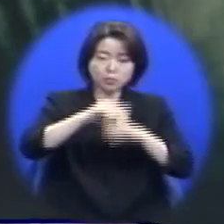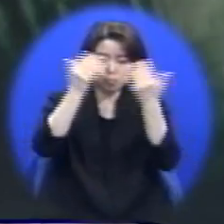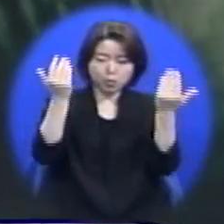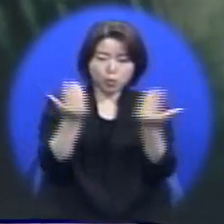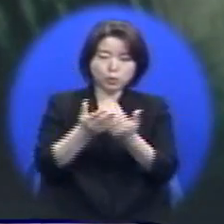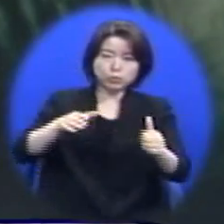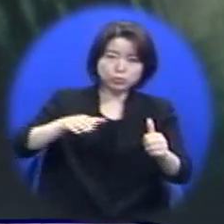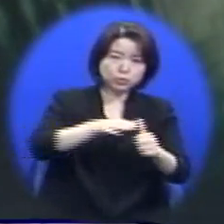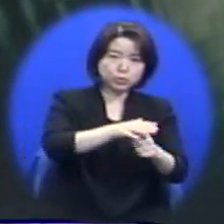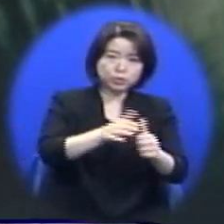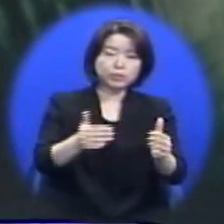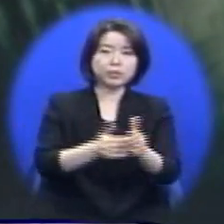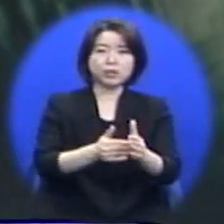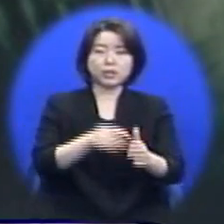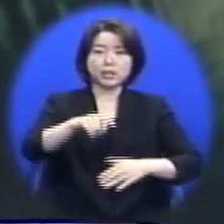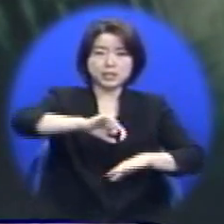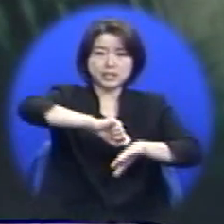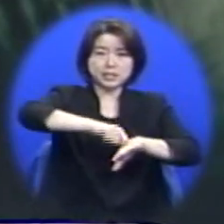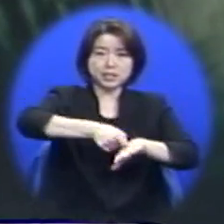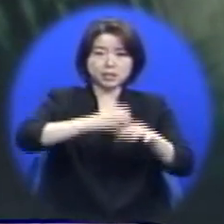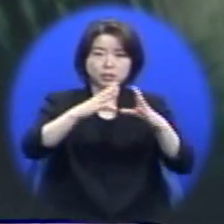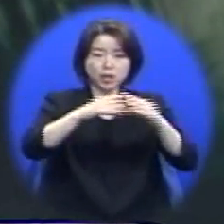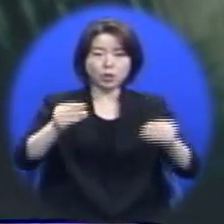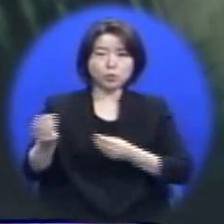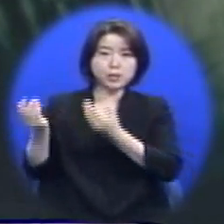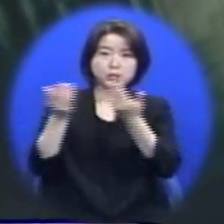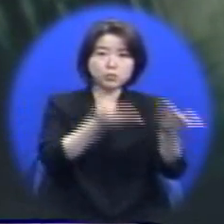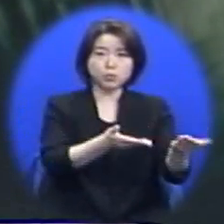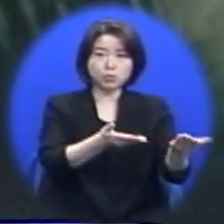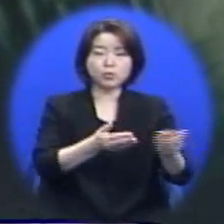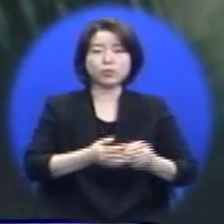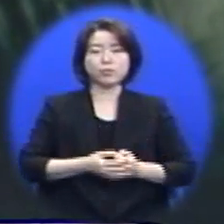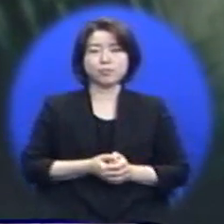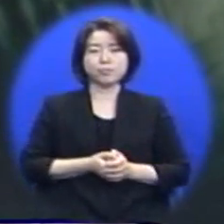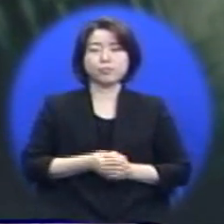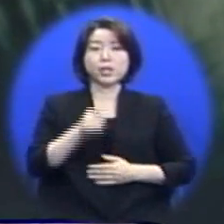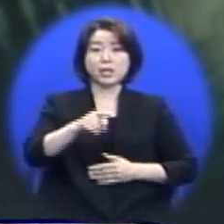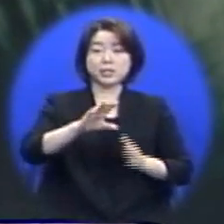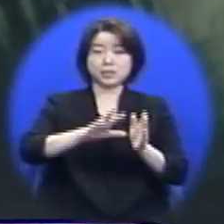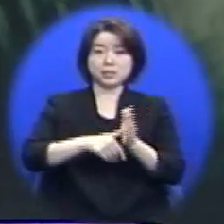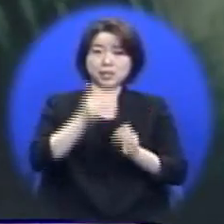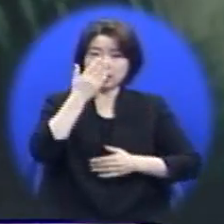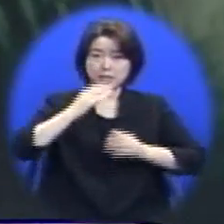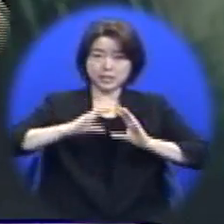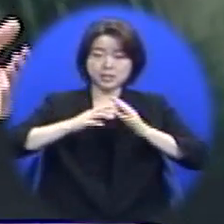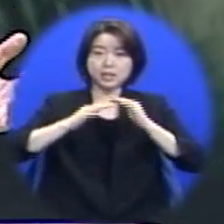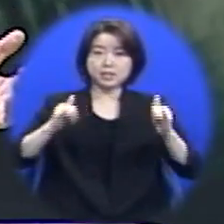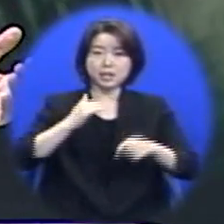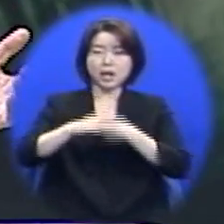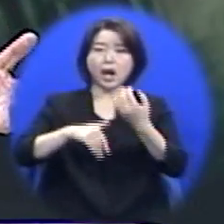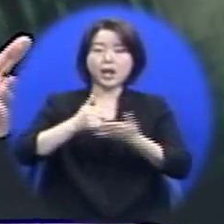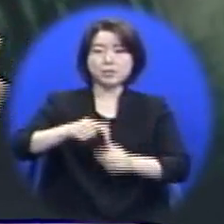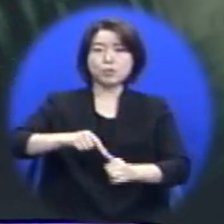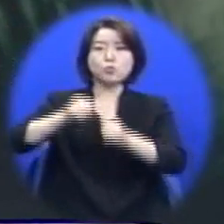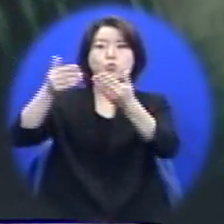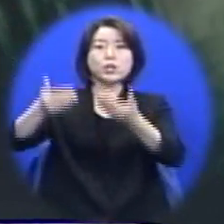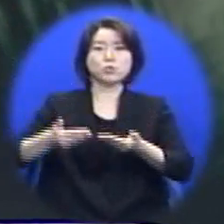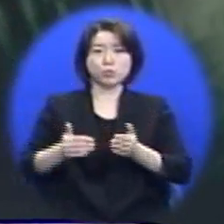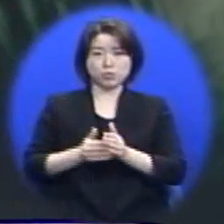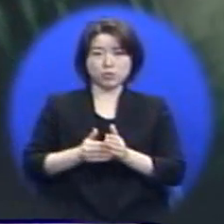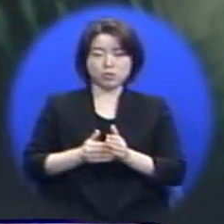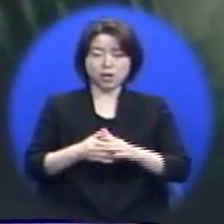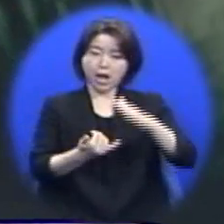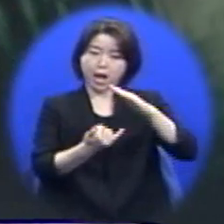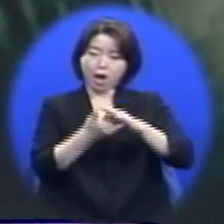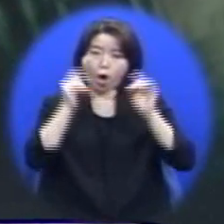죽이셨어요. 이 재앙을 애굽에 내렸습니다. 그때 이스라엘 백성들은 하나님이 구원해 주셨는데 어린